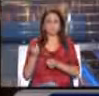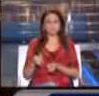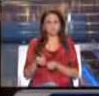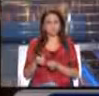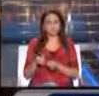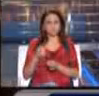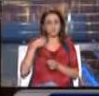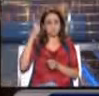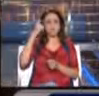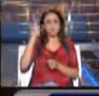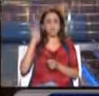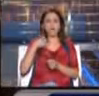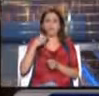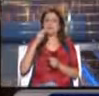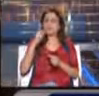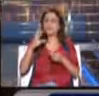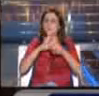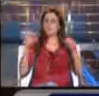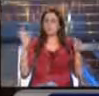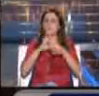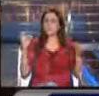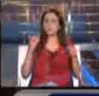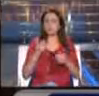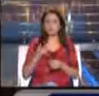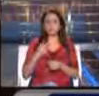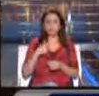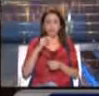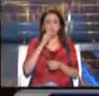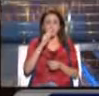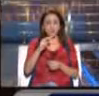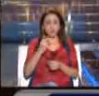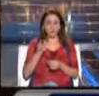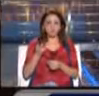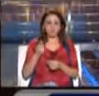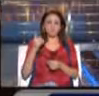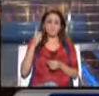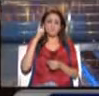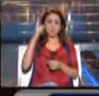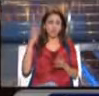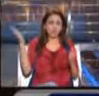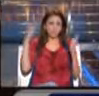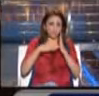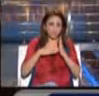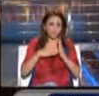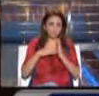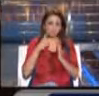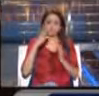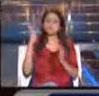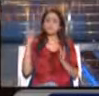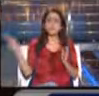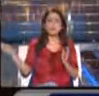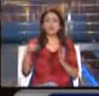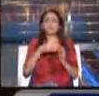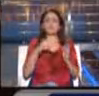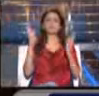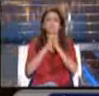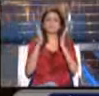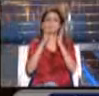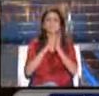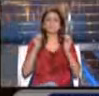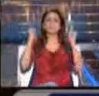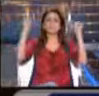أبعاد الموضوع إيه وأجي أقول عليه كلام ما ينفعش اللي هو أتكلم في الأول وفي الآخر. ده شباب